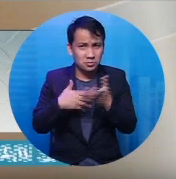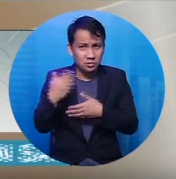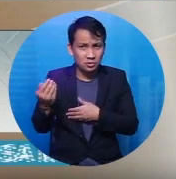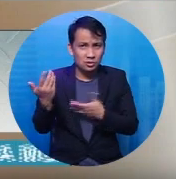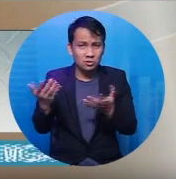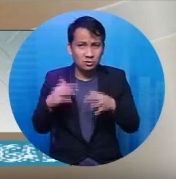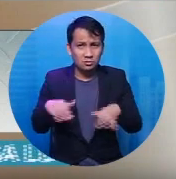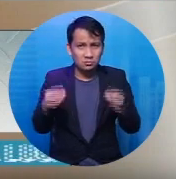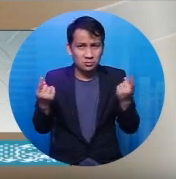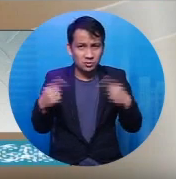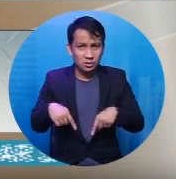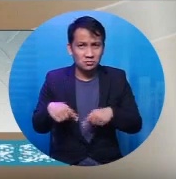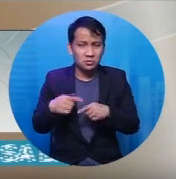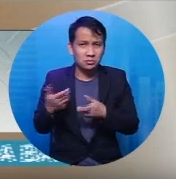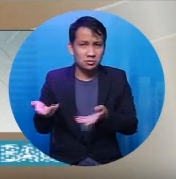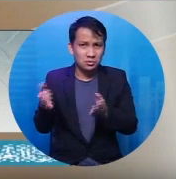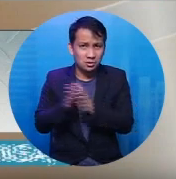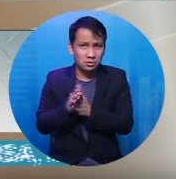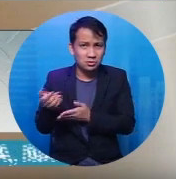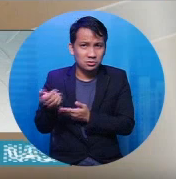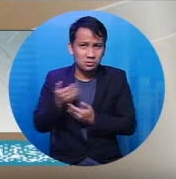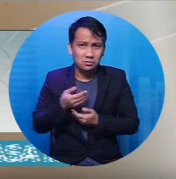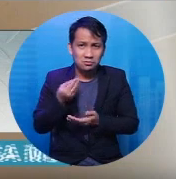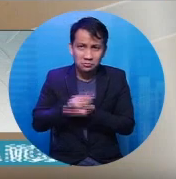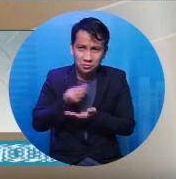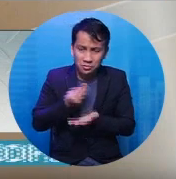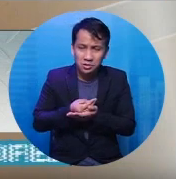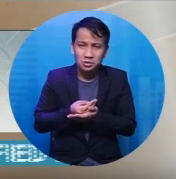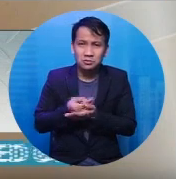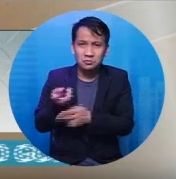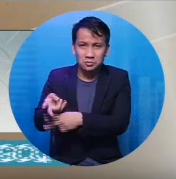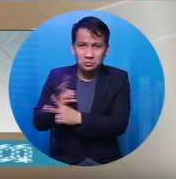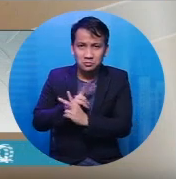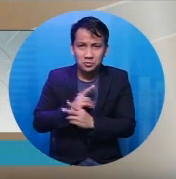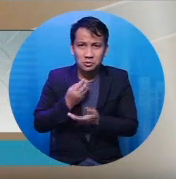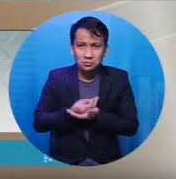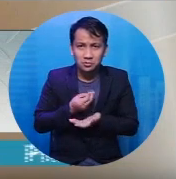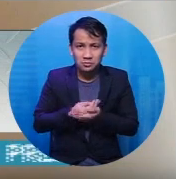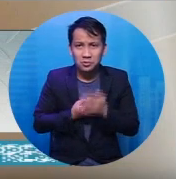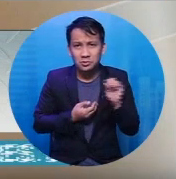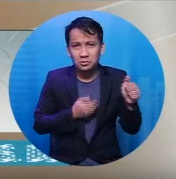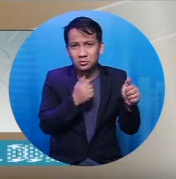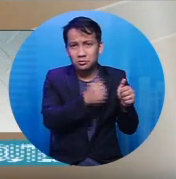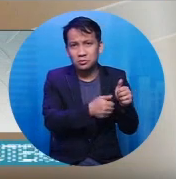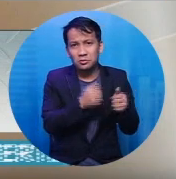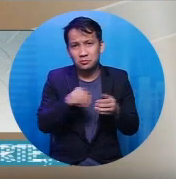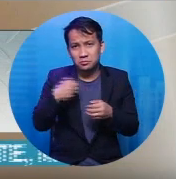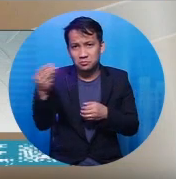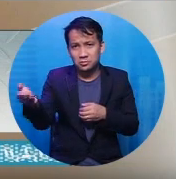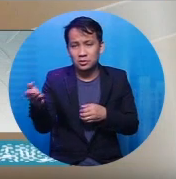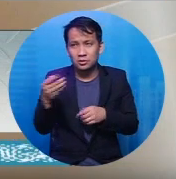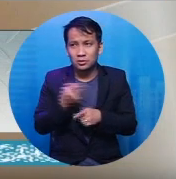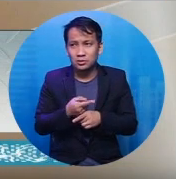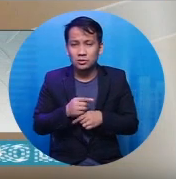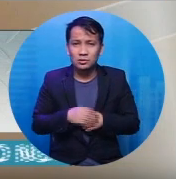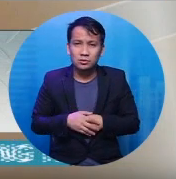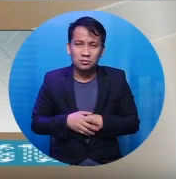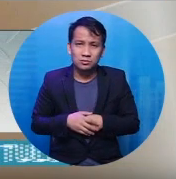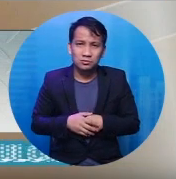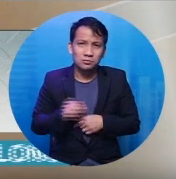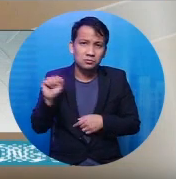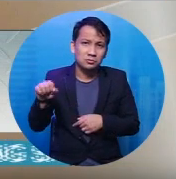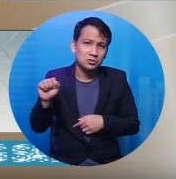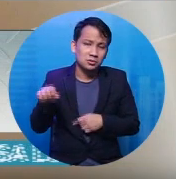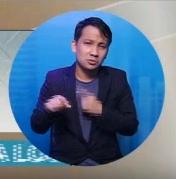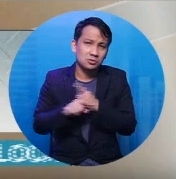madalas nangyari ito, hingi siya ng pera sa iyo, manghihiram, and then kayo naman po, bigay ng bigay. Okay. Oo, bigay